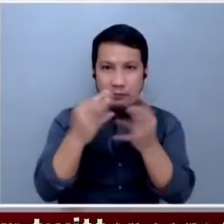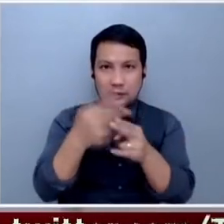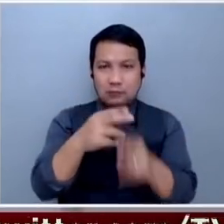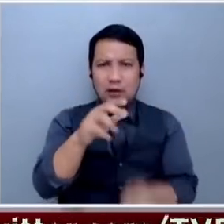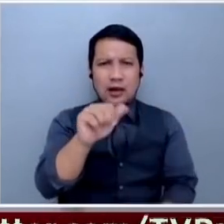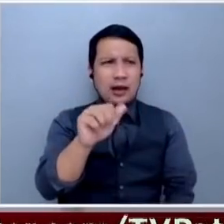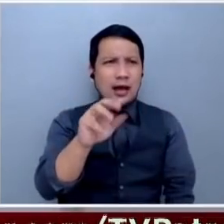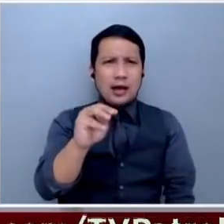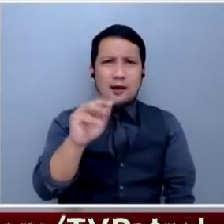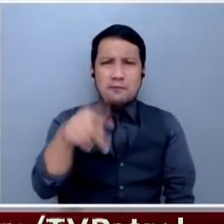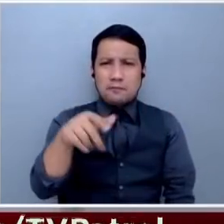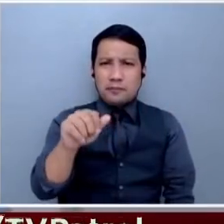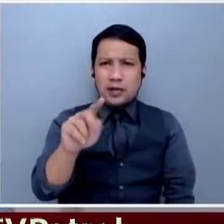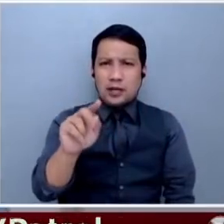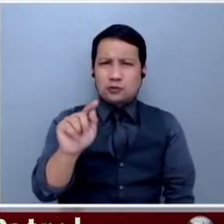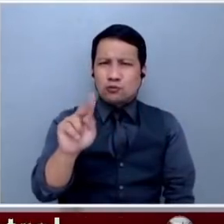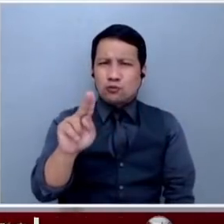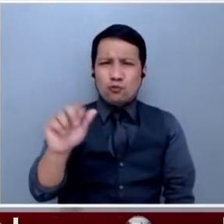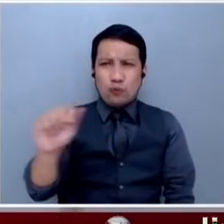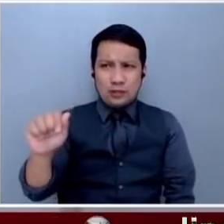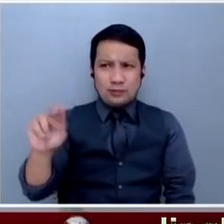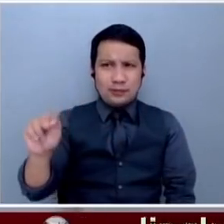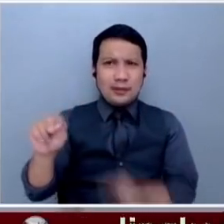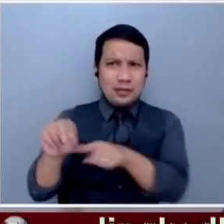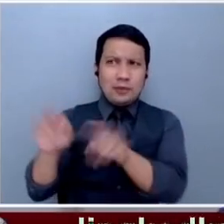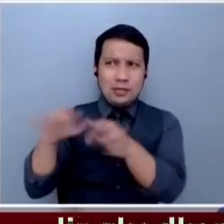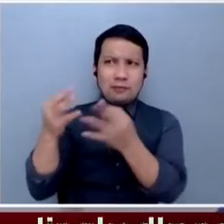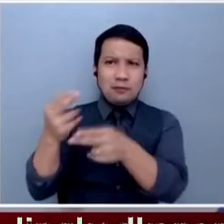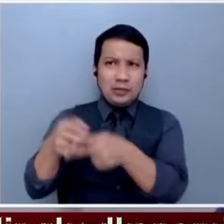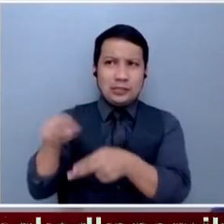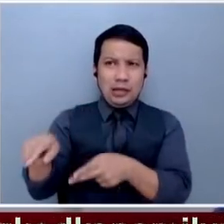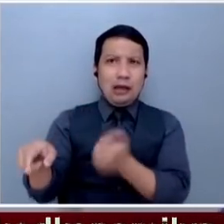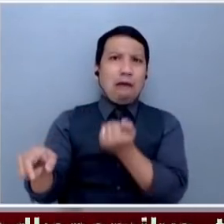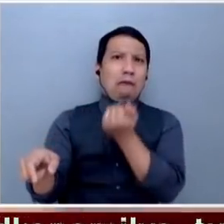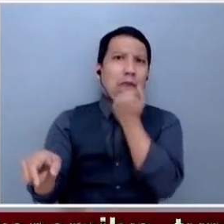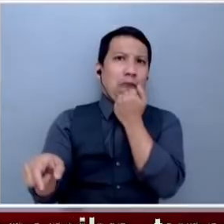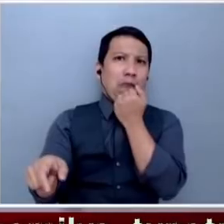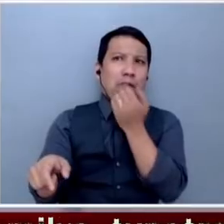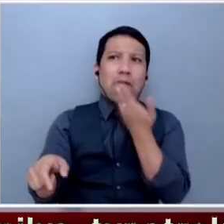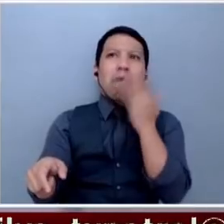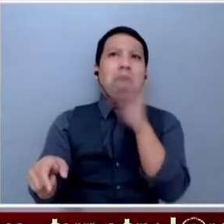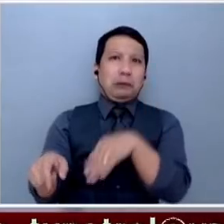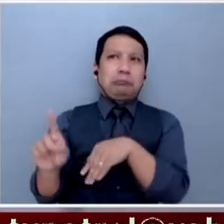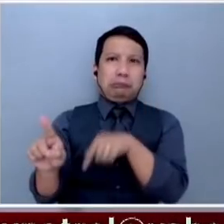na hindi porket ang patuan ng apelyido niya ay masama na kaagad.